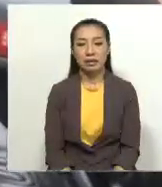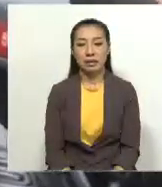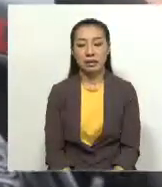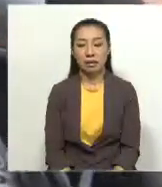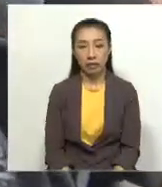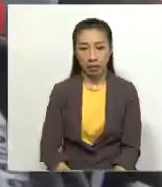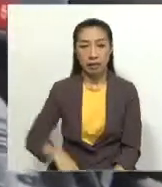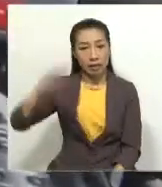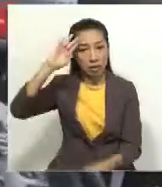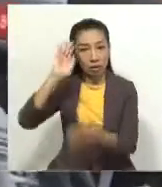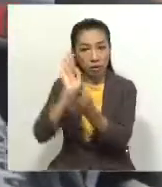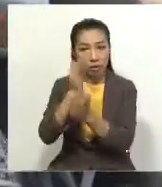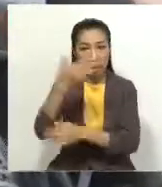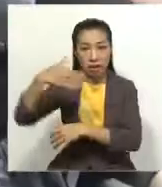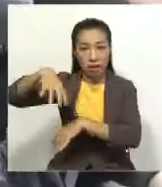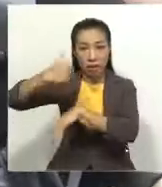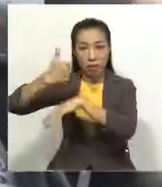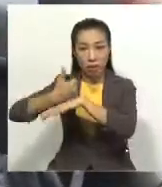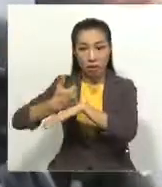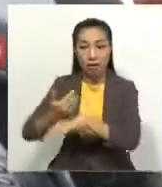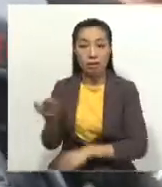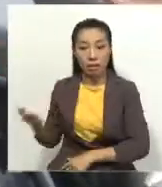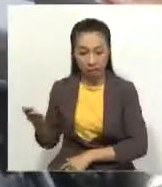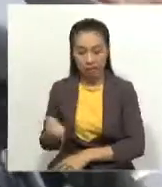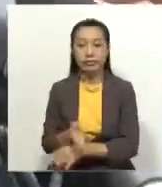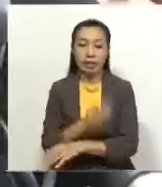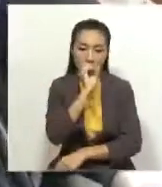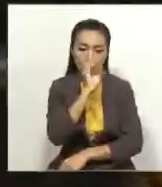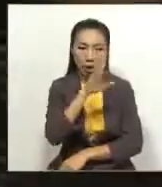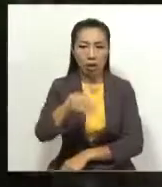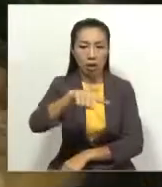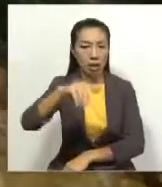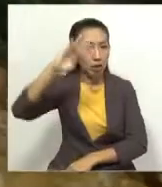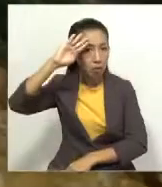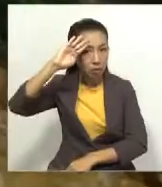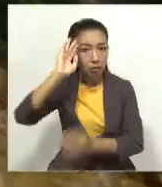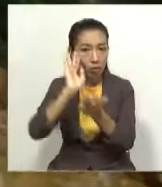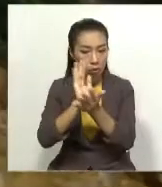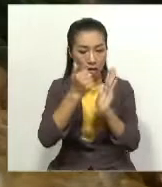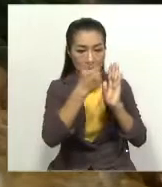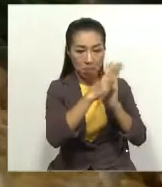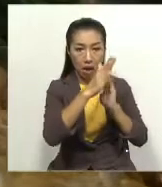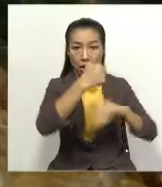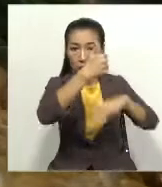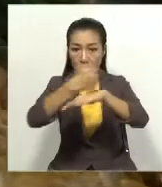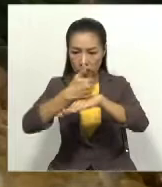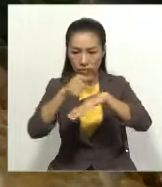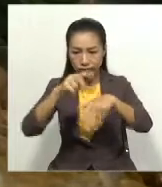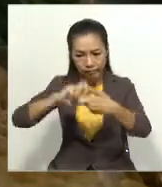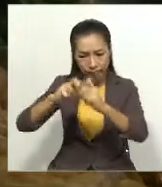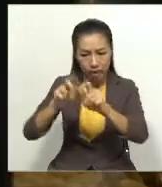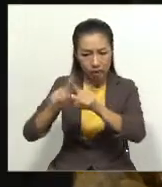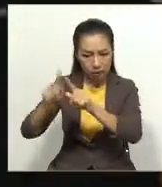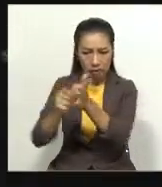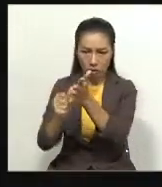ชัยจินดาผู้บัญชาการตำรวจแห่งชาติกล่าวว่าได้มอบหมายให้ผู้บัญชาการภาคและทุกภาคส่วนที่เกี่ยวข้องเร่งแก้ไขปัญหา